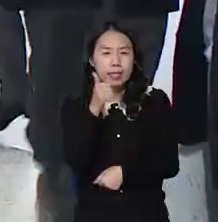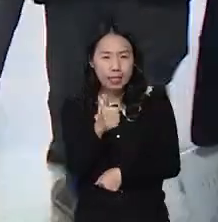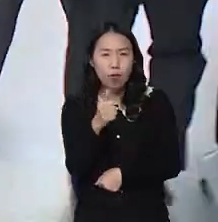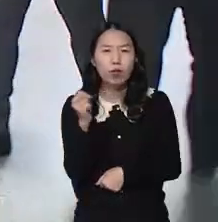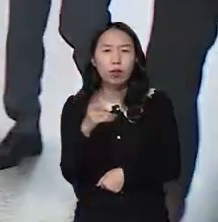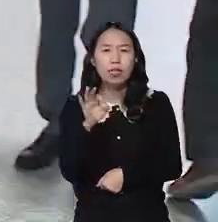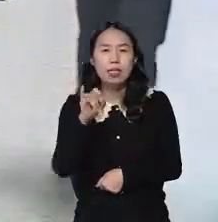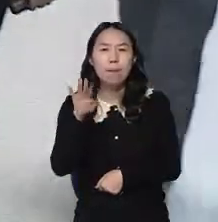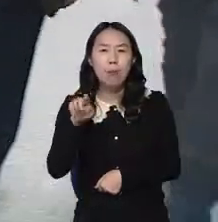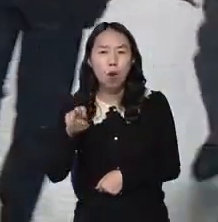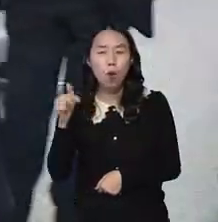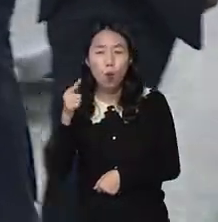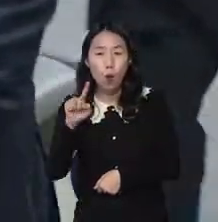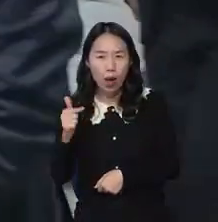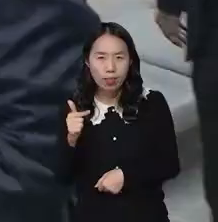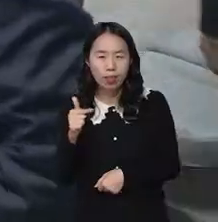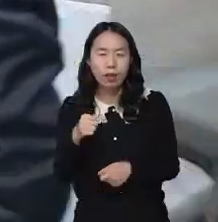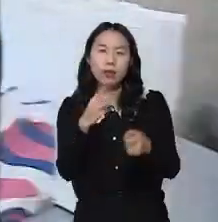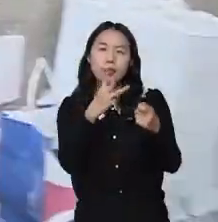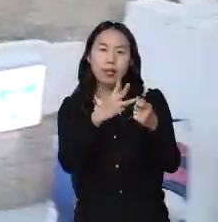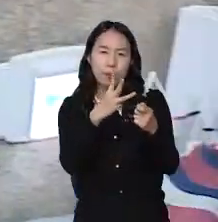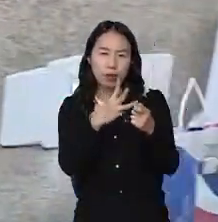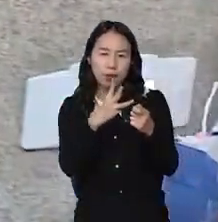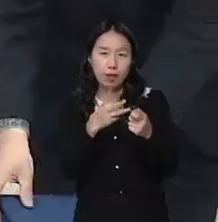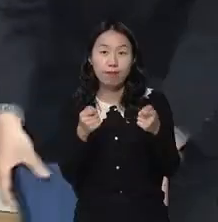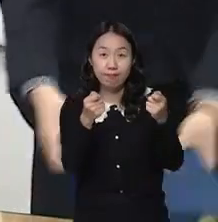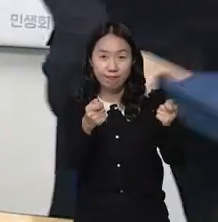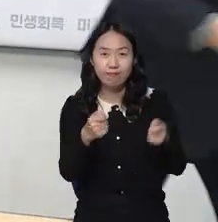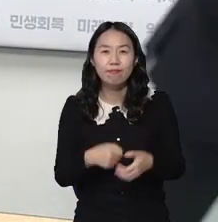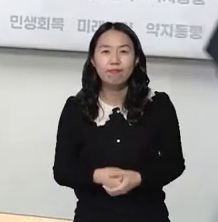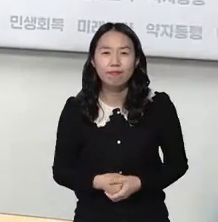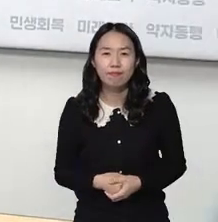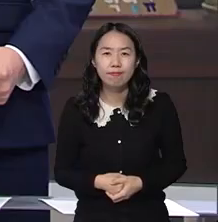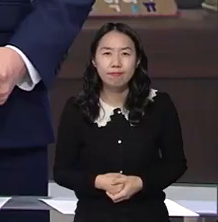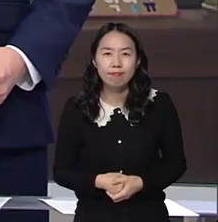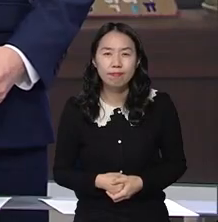2010년 이범관 전 의원에 이어 세 번째입니다.